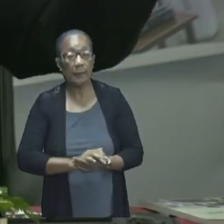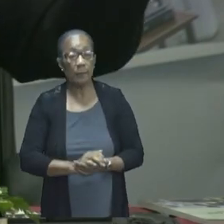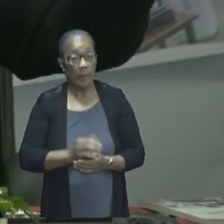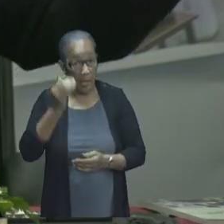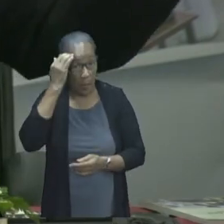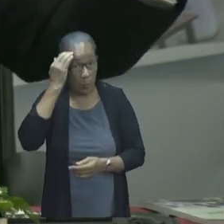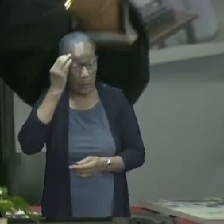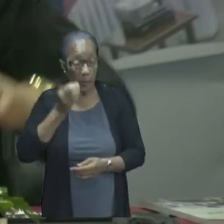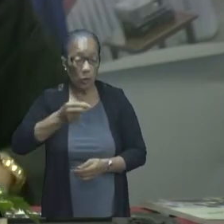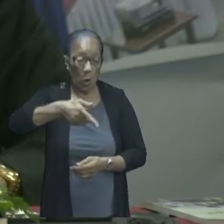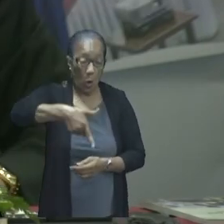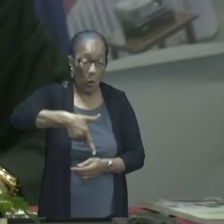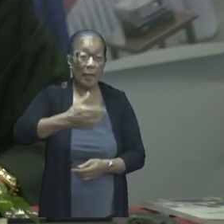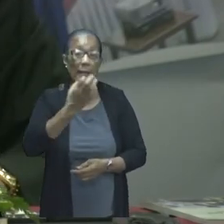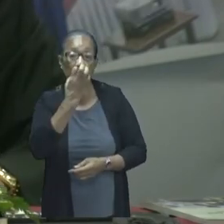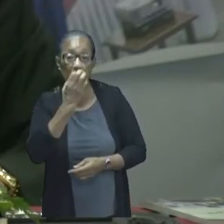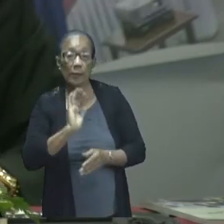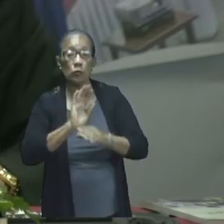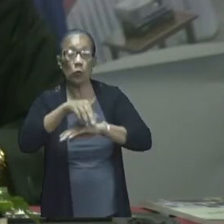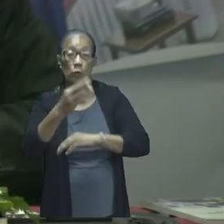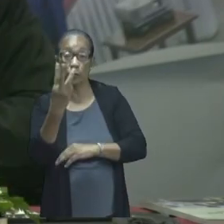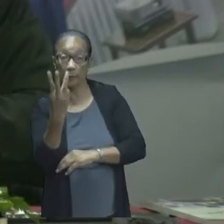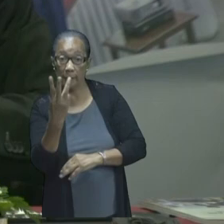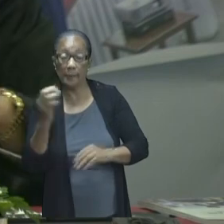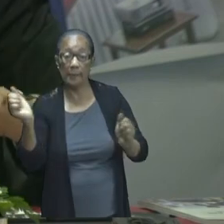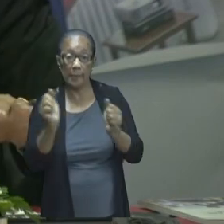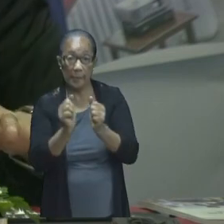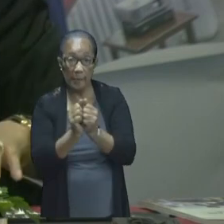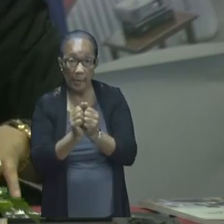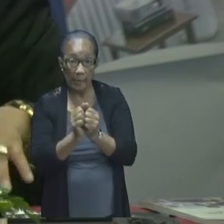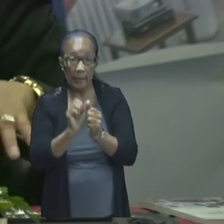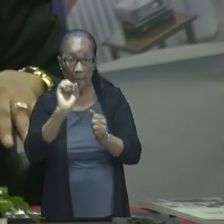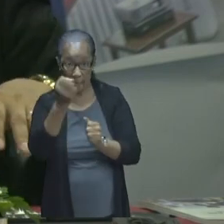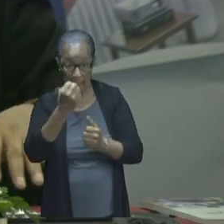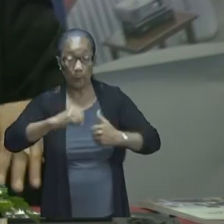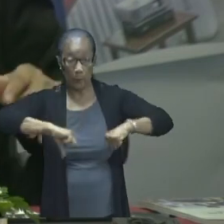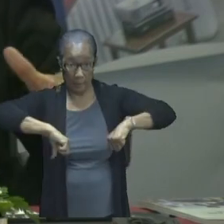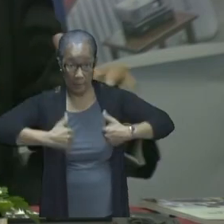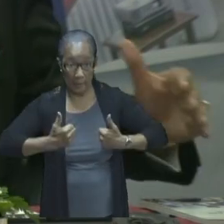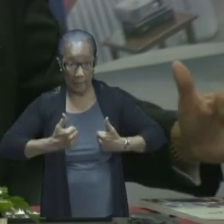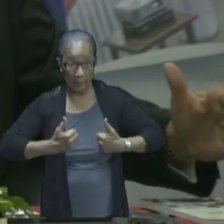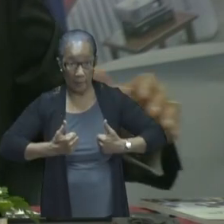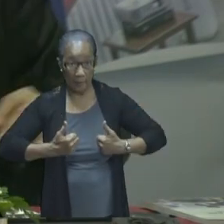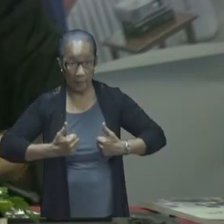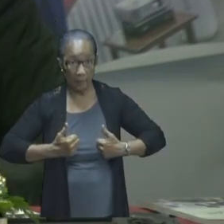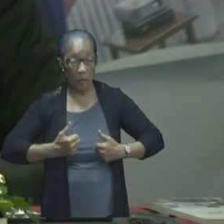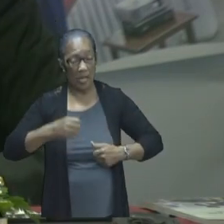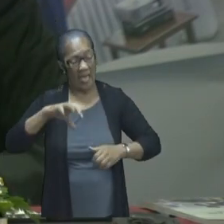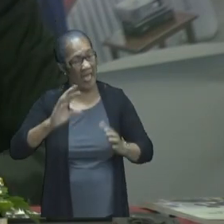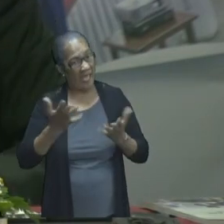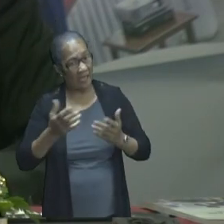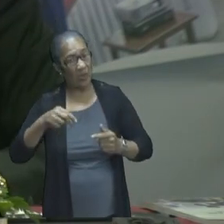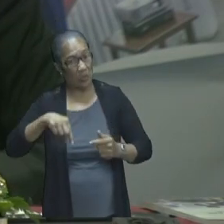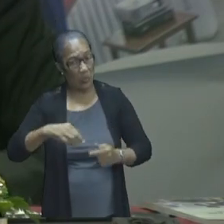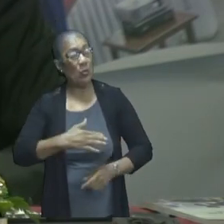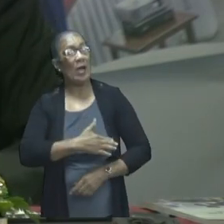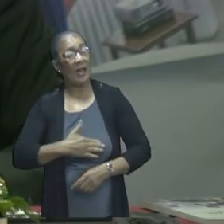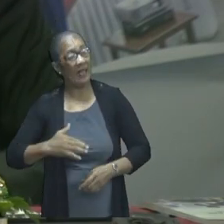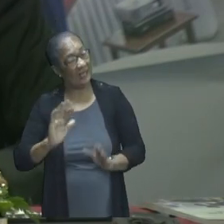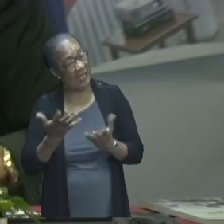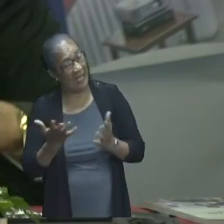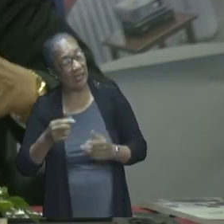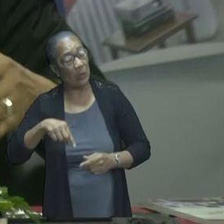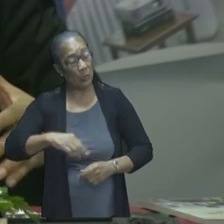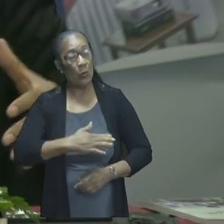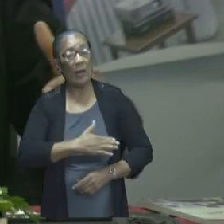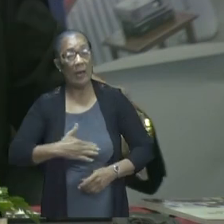and gas over drie jaar aan operationeel zou zijn dan moet je in feite zijn we al laat je brede zee was